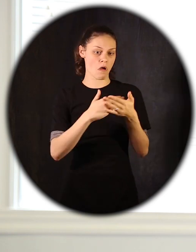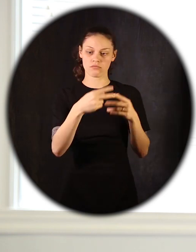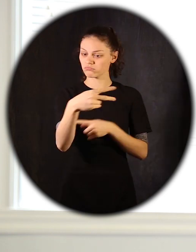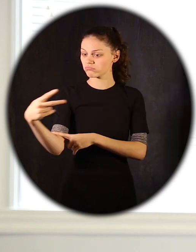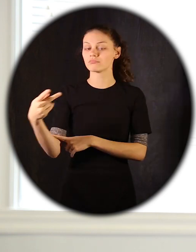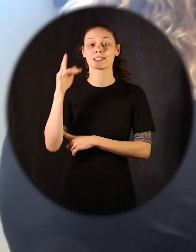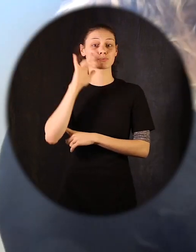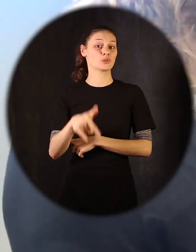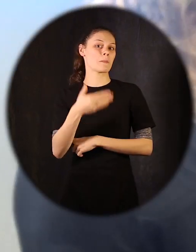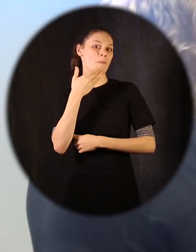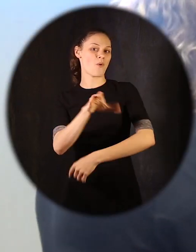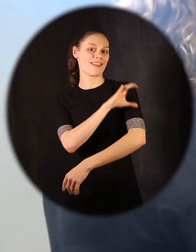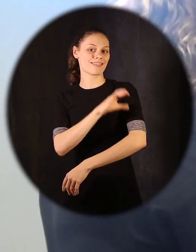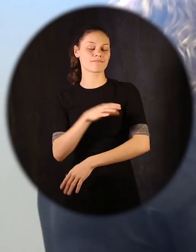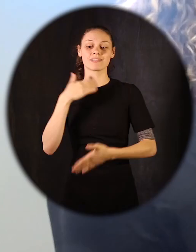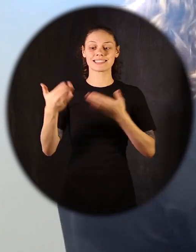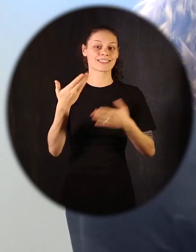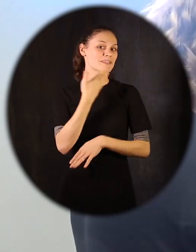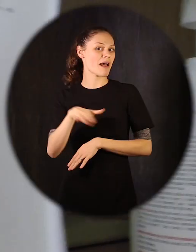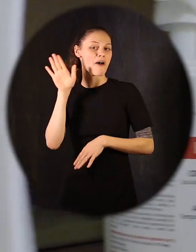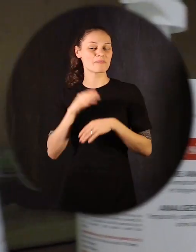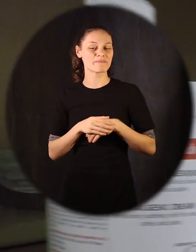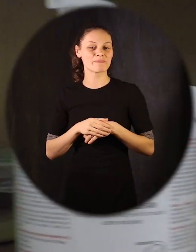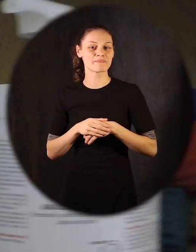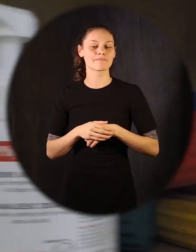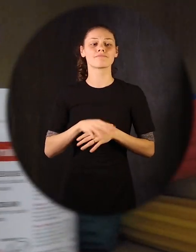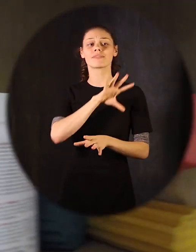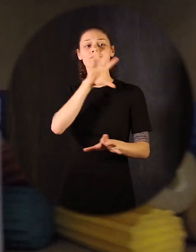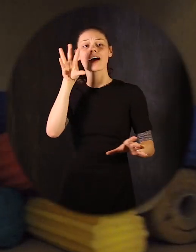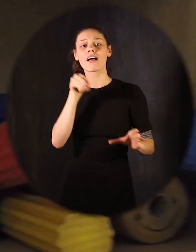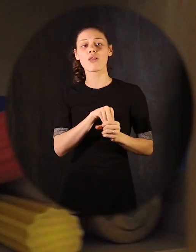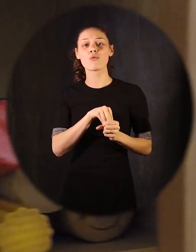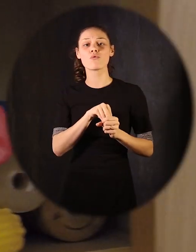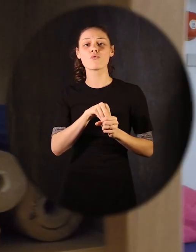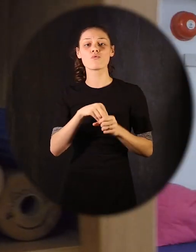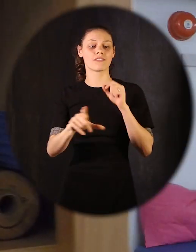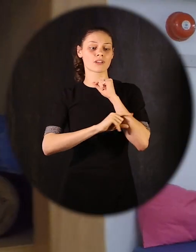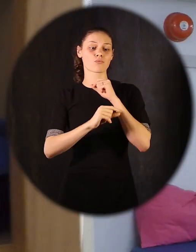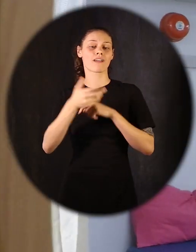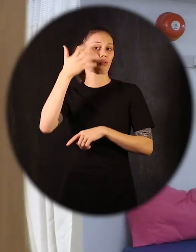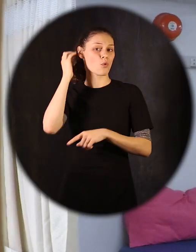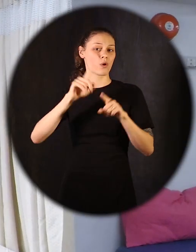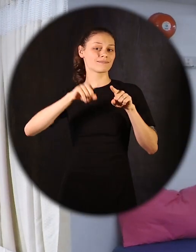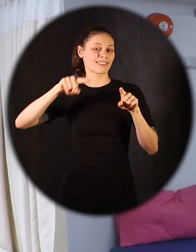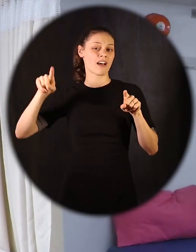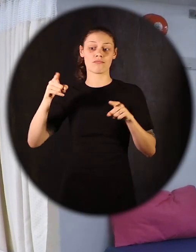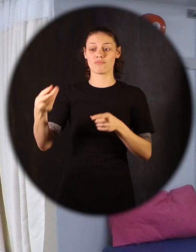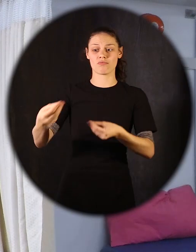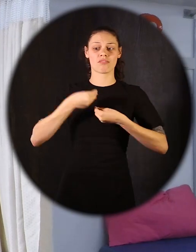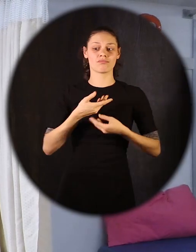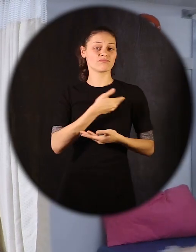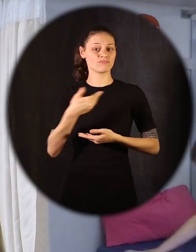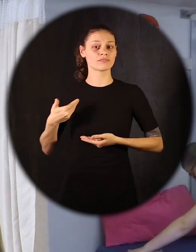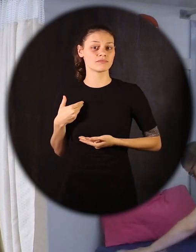ça qu'on est une bonne clinique et que nos services sont meilleurs. Ça inclut notre staff neurodivers parce que c'est eux qui nous donnent cette